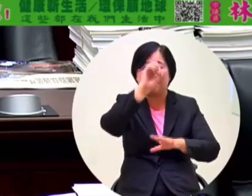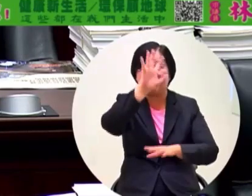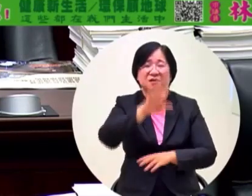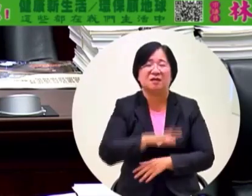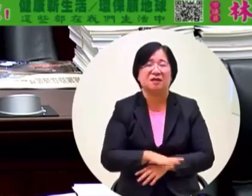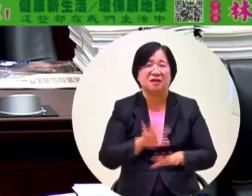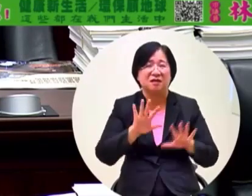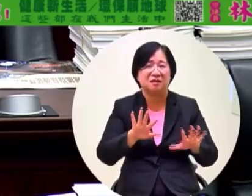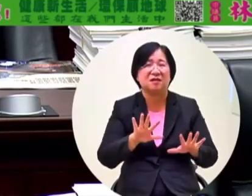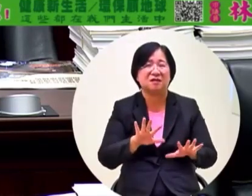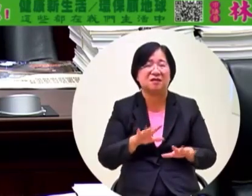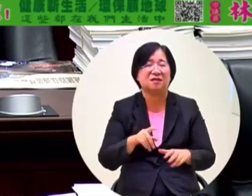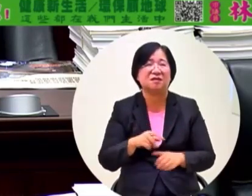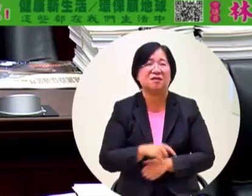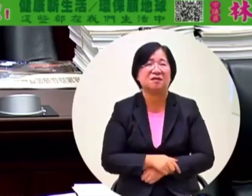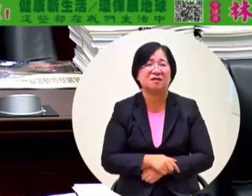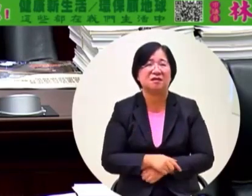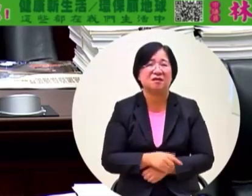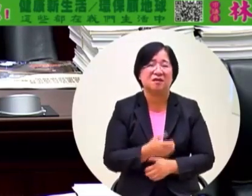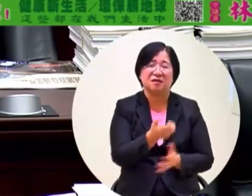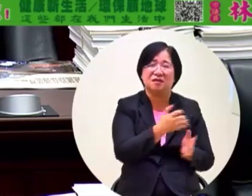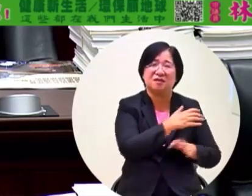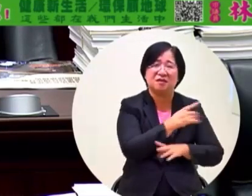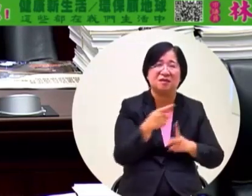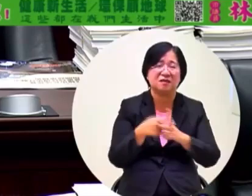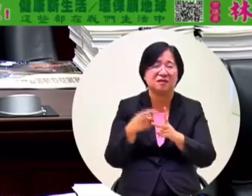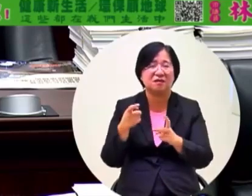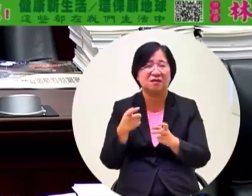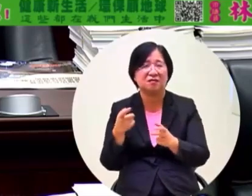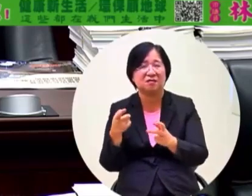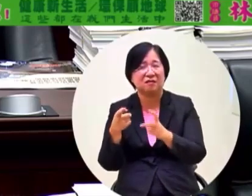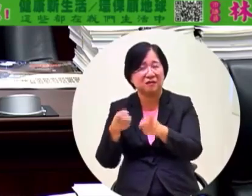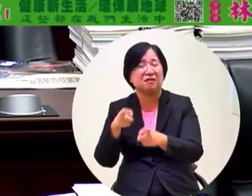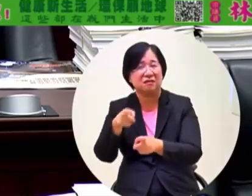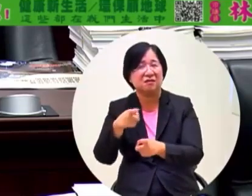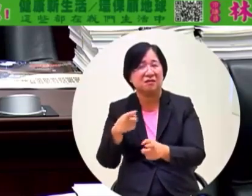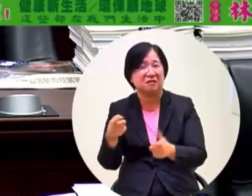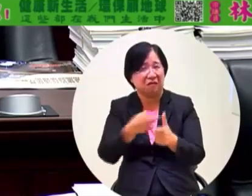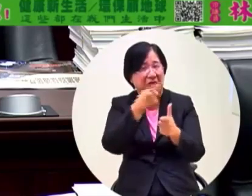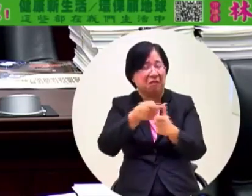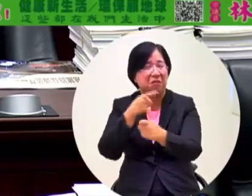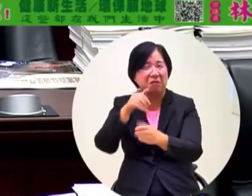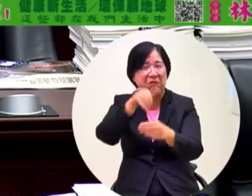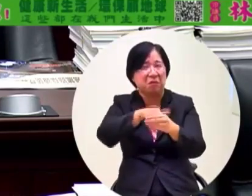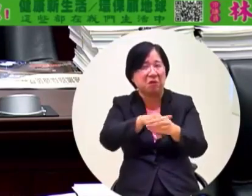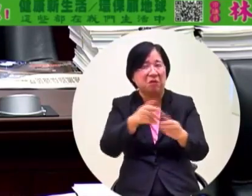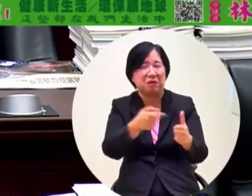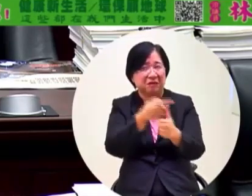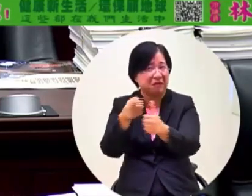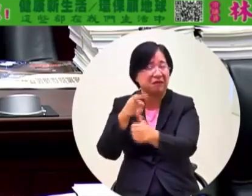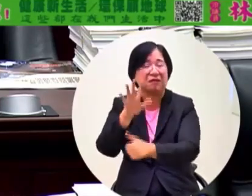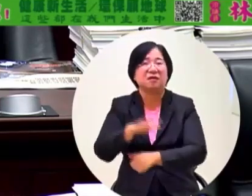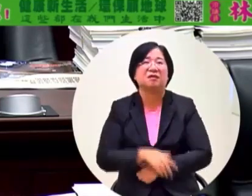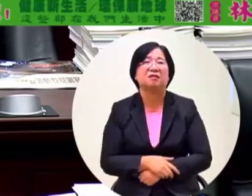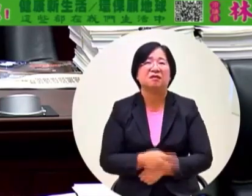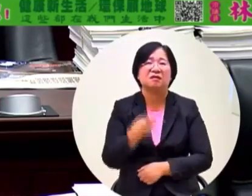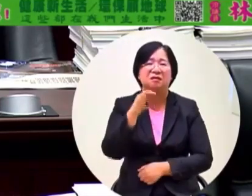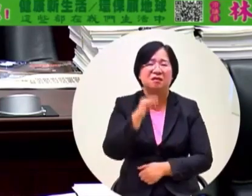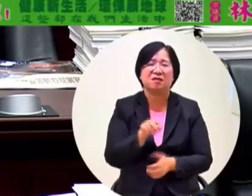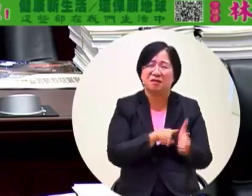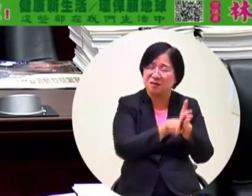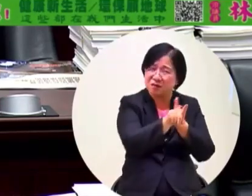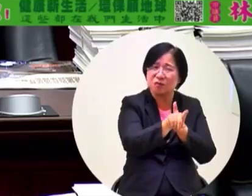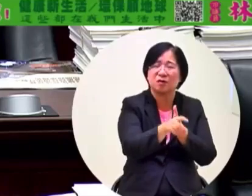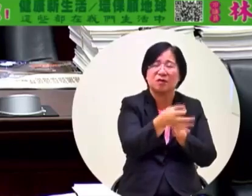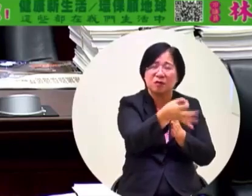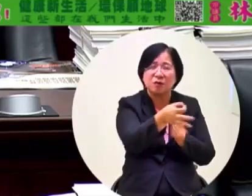的，前镇小港都是你最多票，所以我要请市长，这个专款专用3亿多的专款专用，是不是用